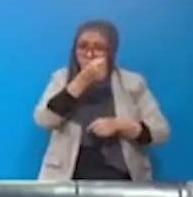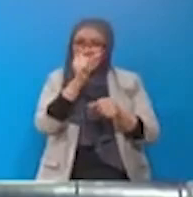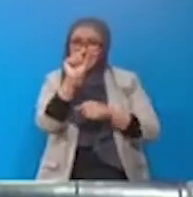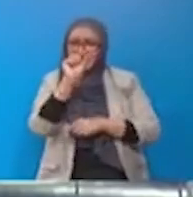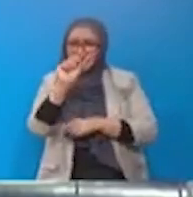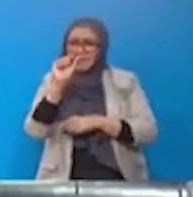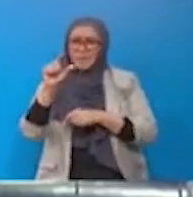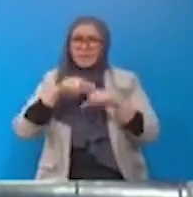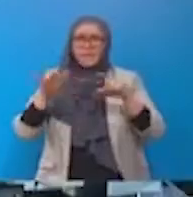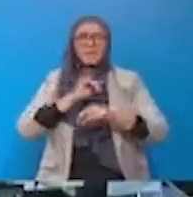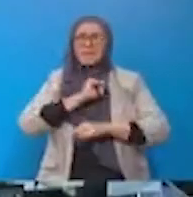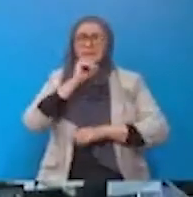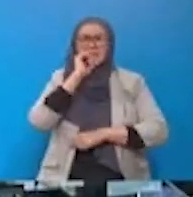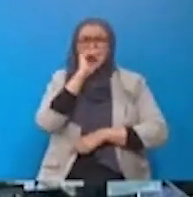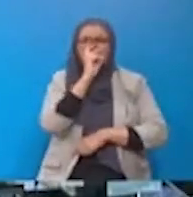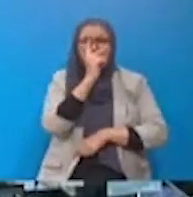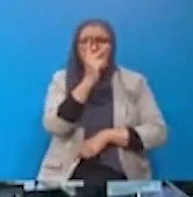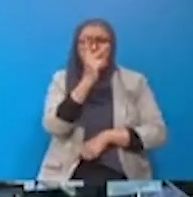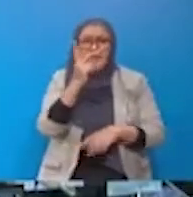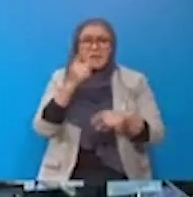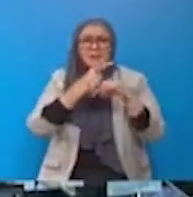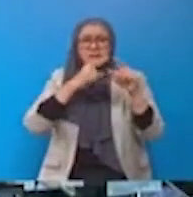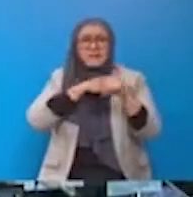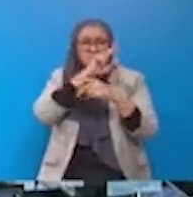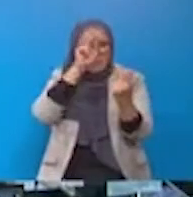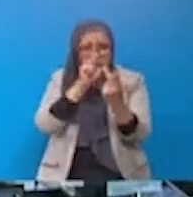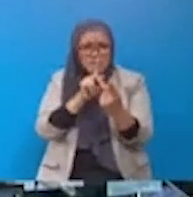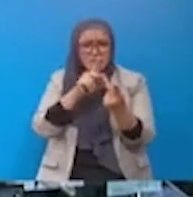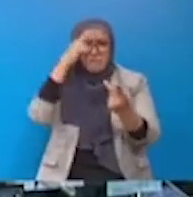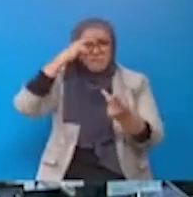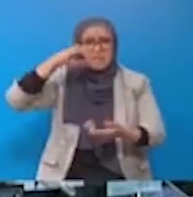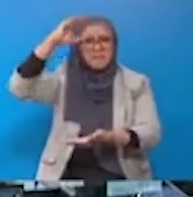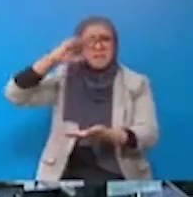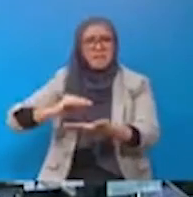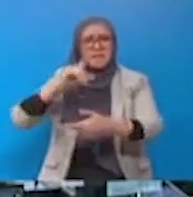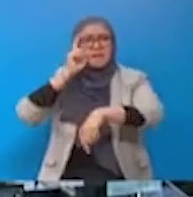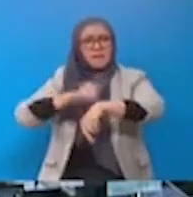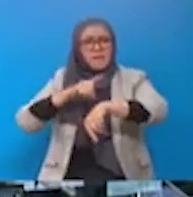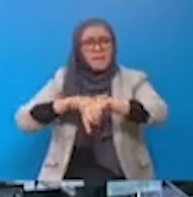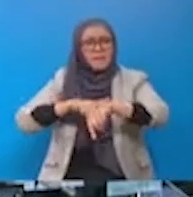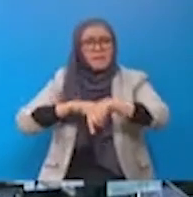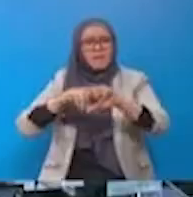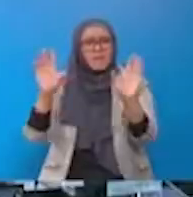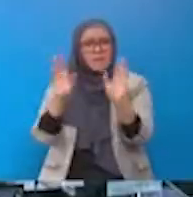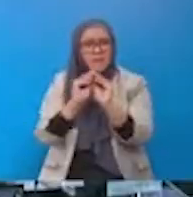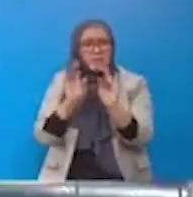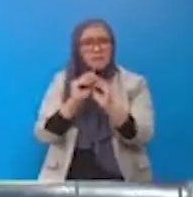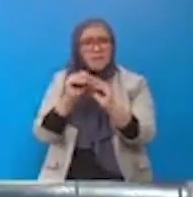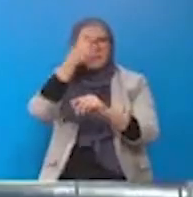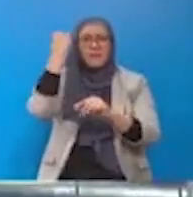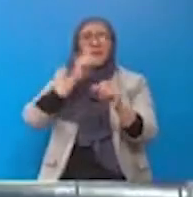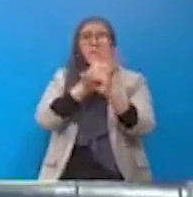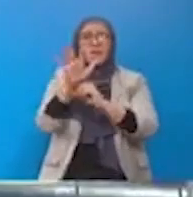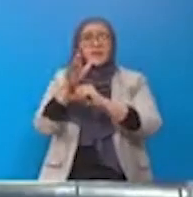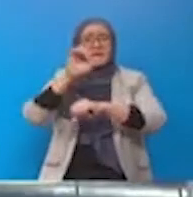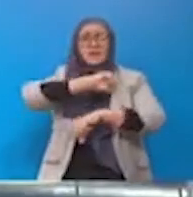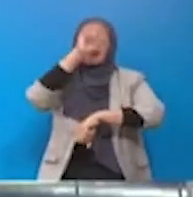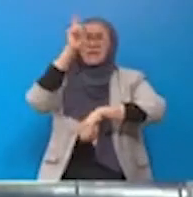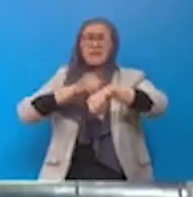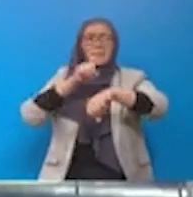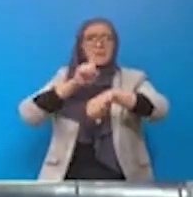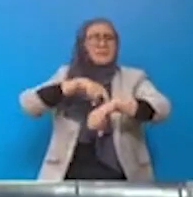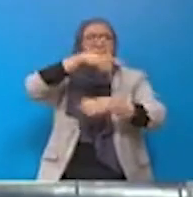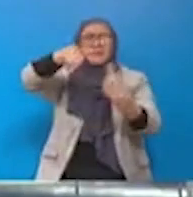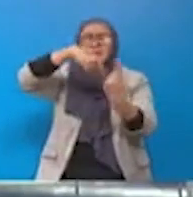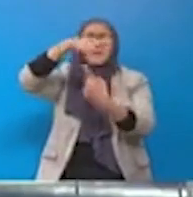saya tidak nampak rasional untuk kurangkan masa karena kau ini dia tak bila-bila Masa kopi